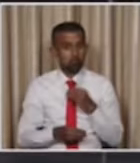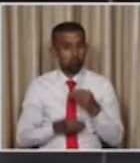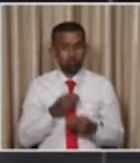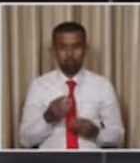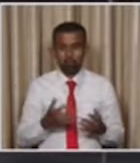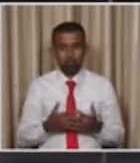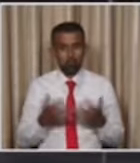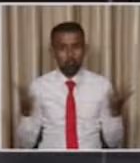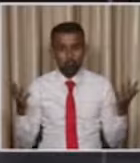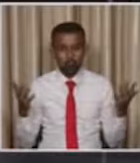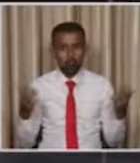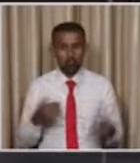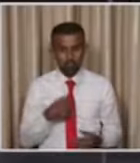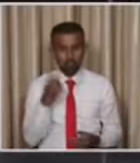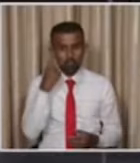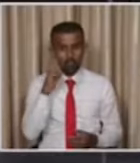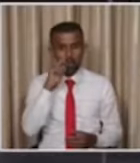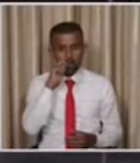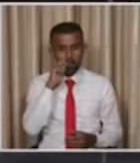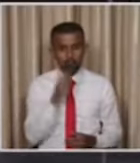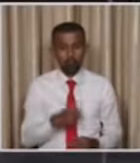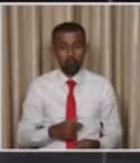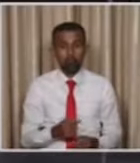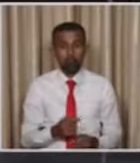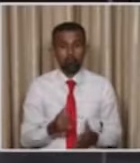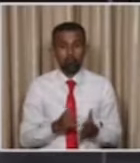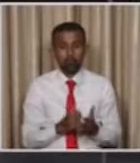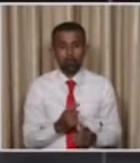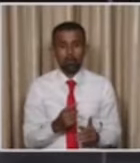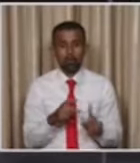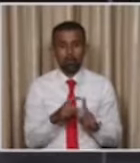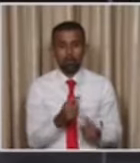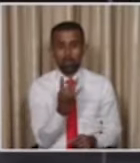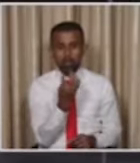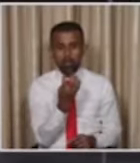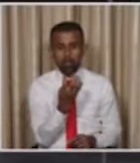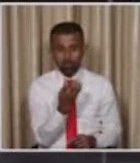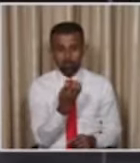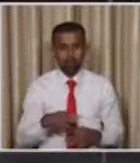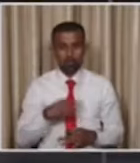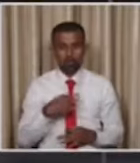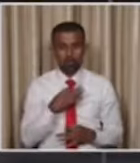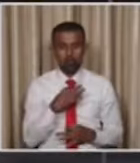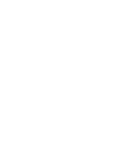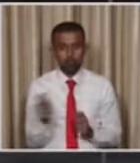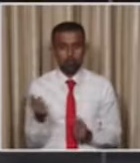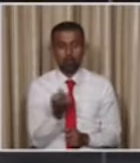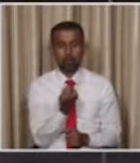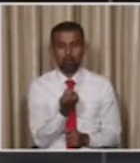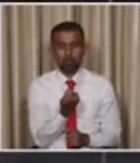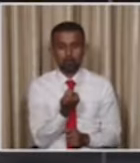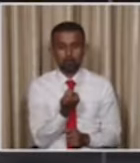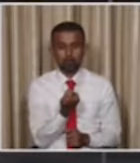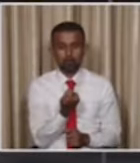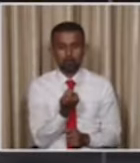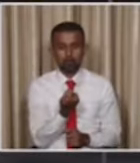මේක විශාල ව්‍යාපාරයක්. දැන් ඔබතුමා කව මං දන්නවා කියලා පුරුෂලිංගයේ ගාන ඇත්ත කතාව ඩොලර් 4000යි ඔය කියන සැත්කම කරනකොට අය කරන ගාන. ඔක